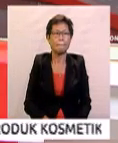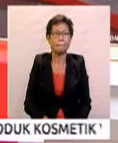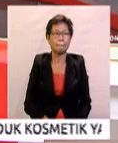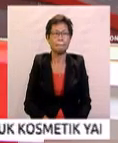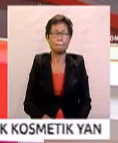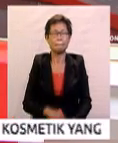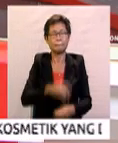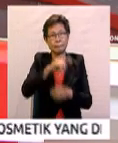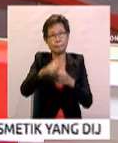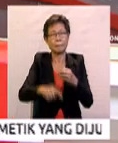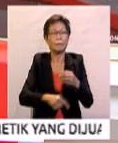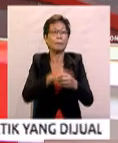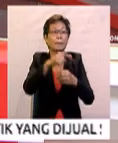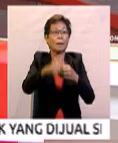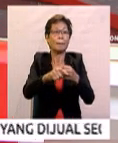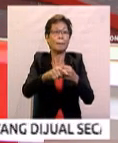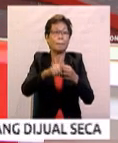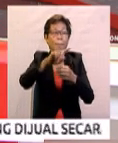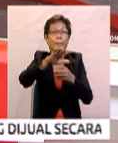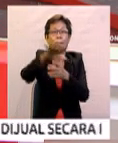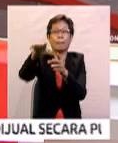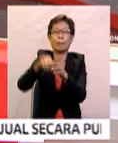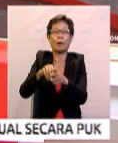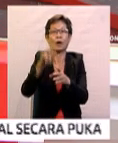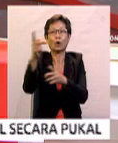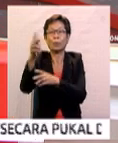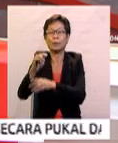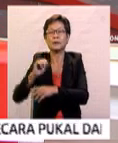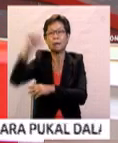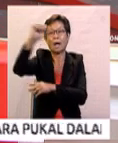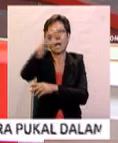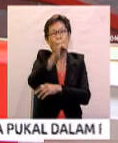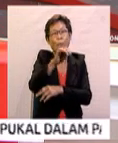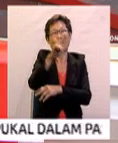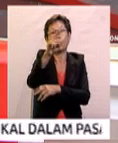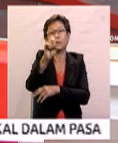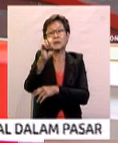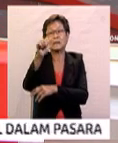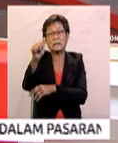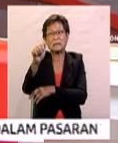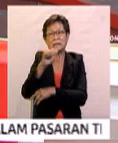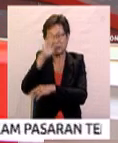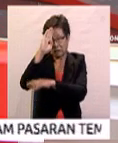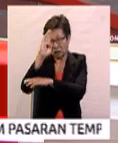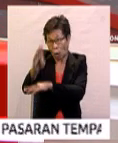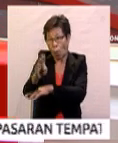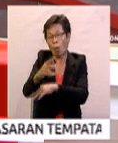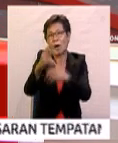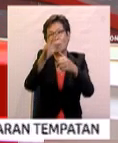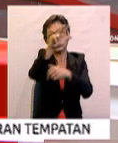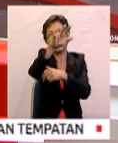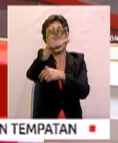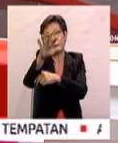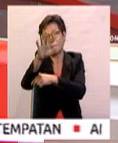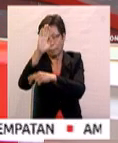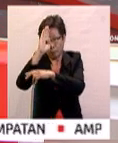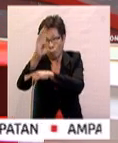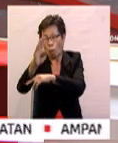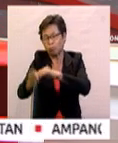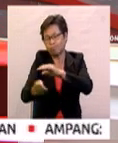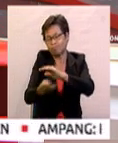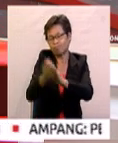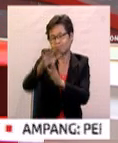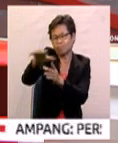Baik, ini pula perkembangan kes membabitkan bekas Ketua Menteri Sabah Tan Sri Musa Aman yang didakwa atas 35 pertuduhan